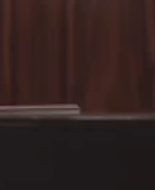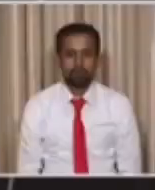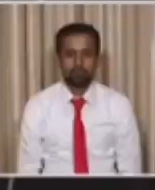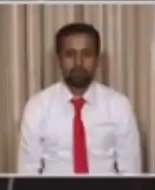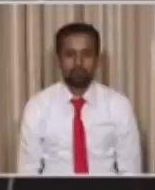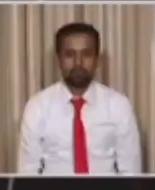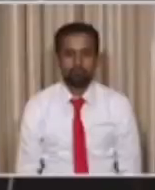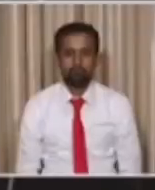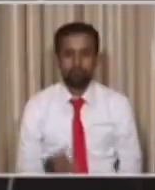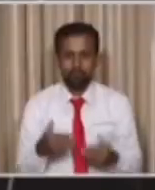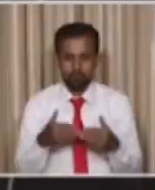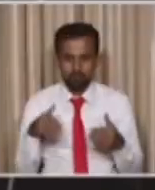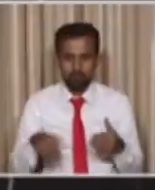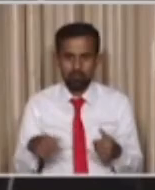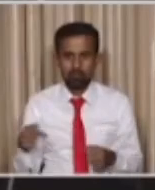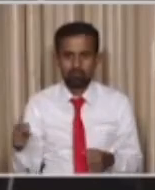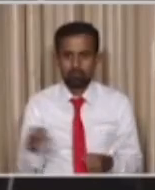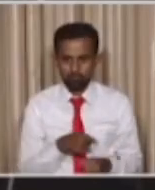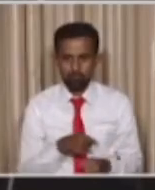अद दवसे